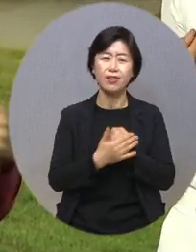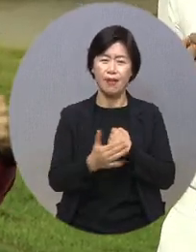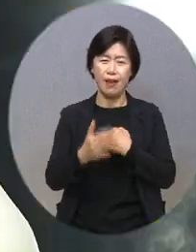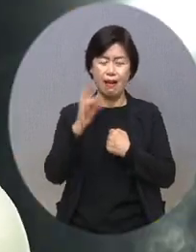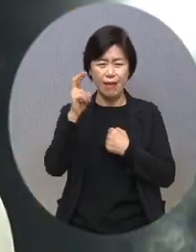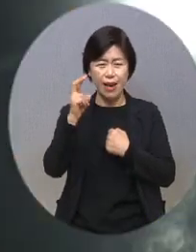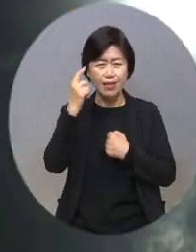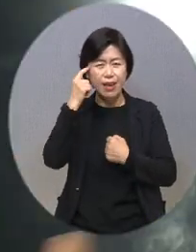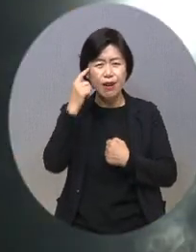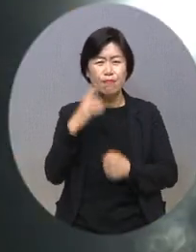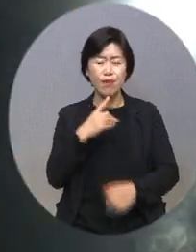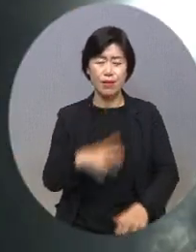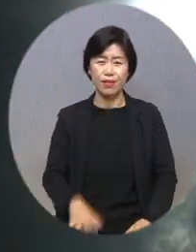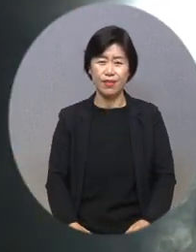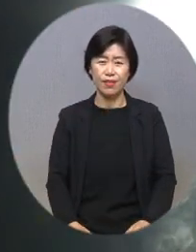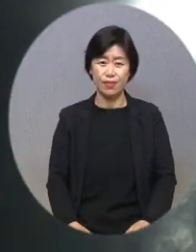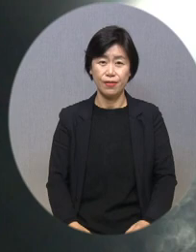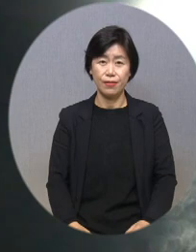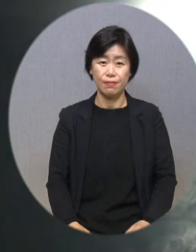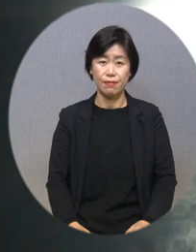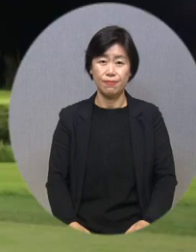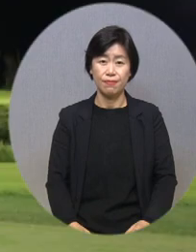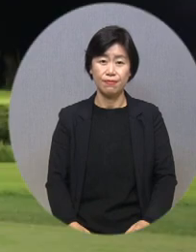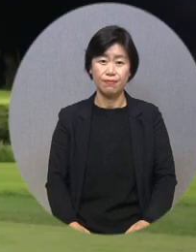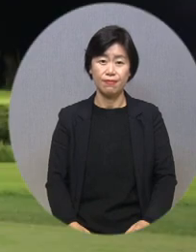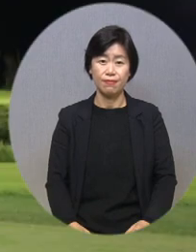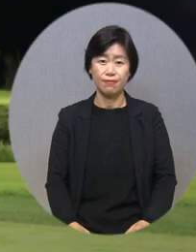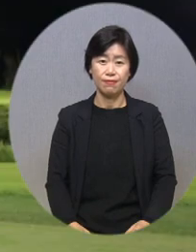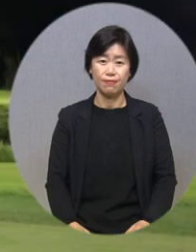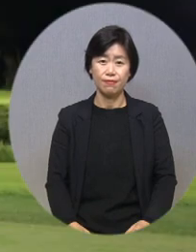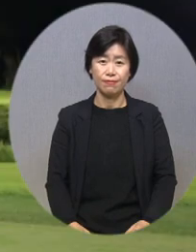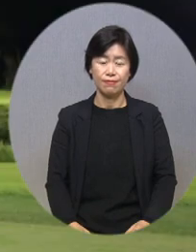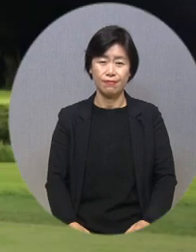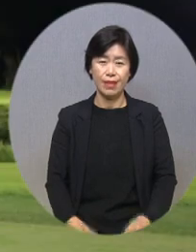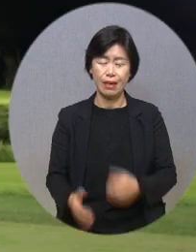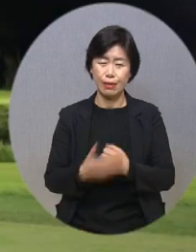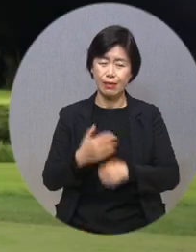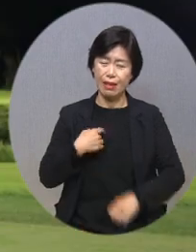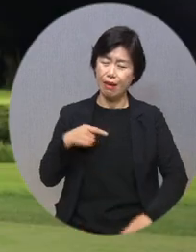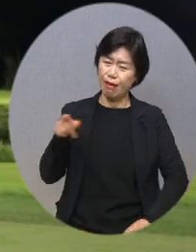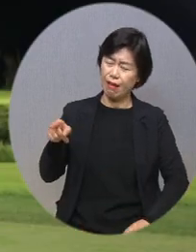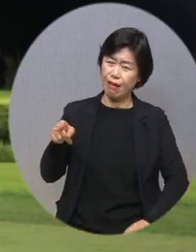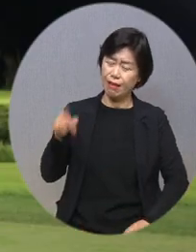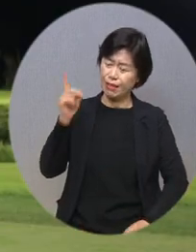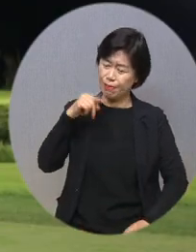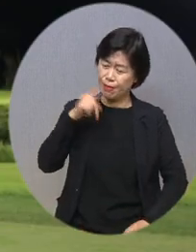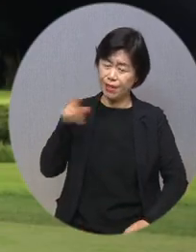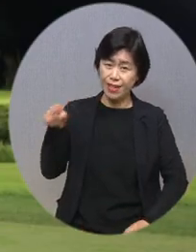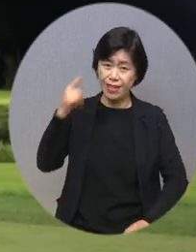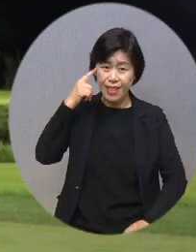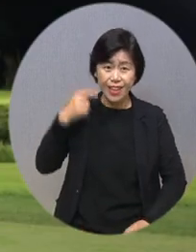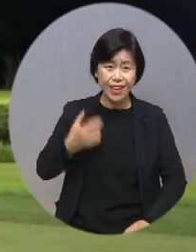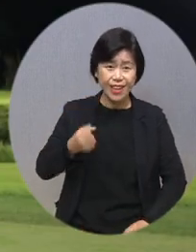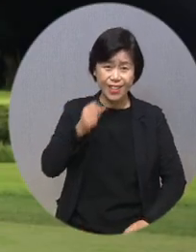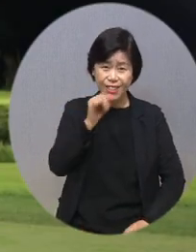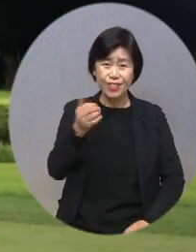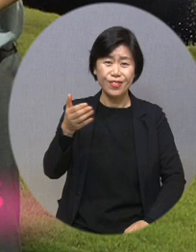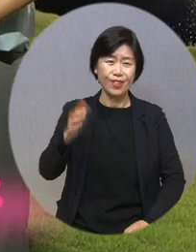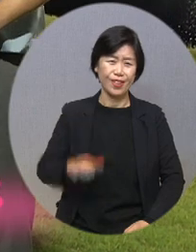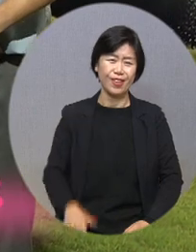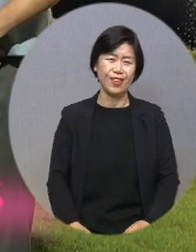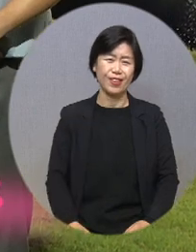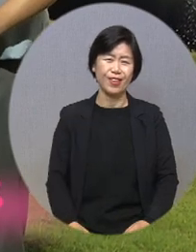이랬구나. 아니 그래서 나는 지살자고 계속 지살자고 몰리로 계속 그러고 내가 그런 오빠가